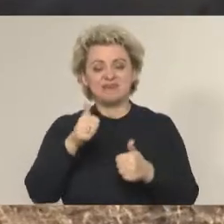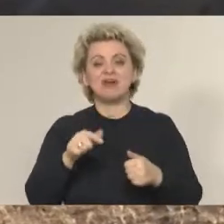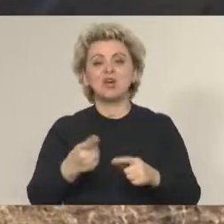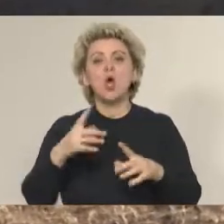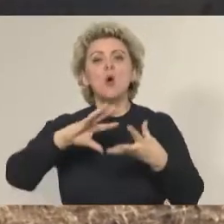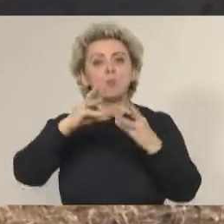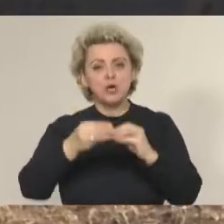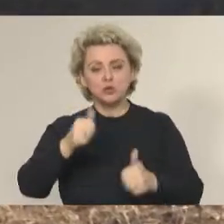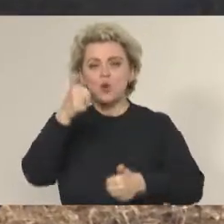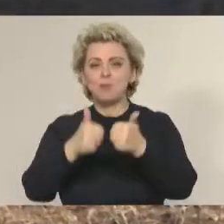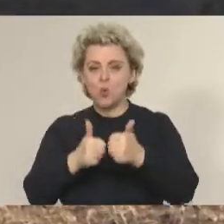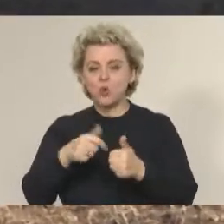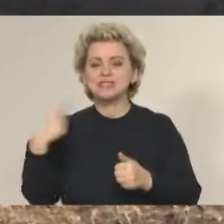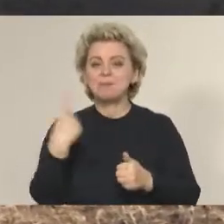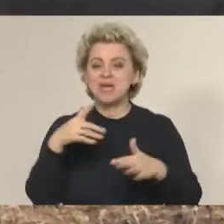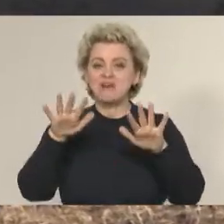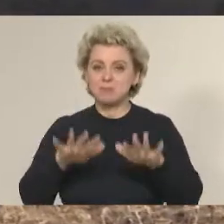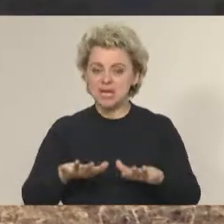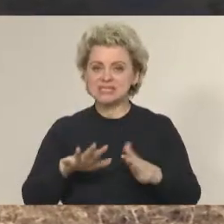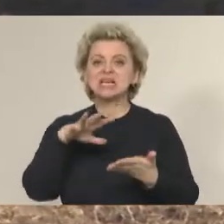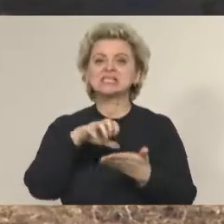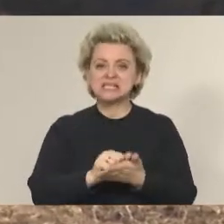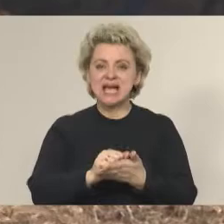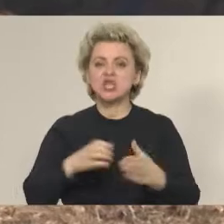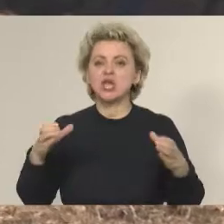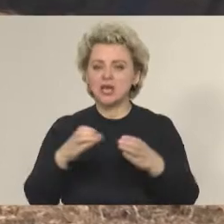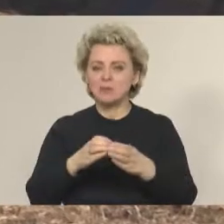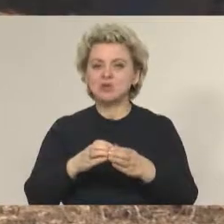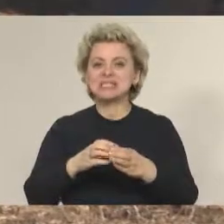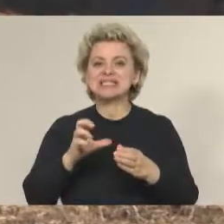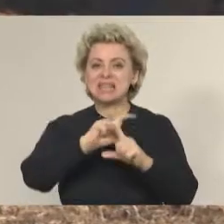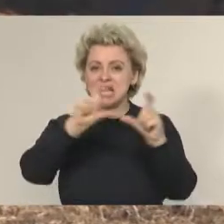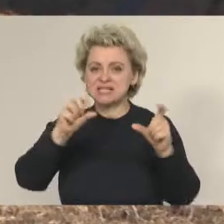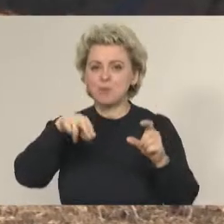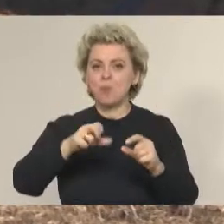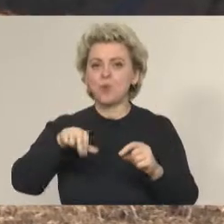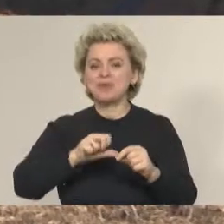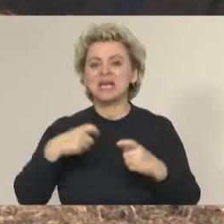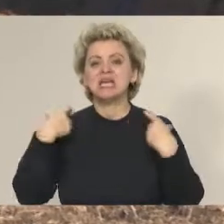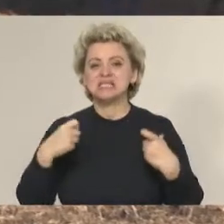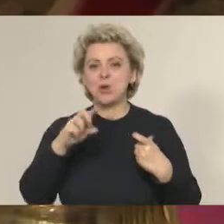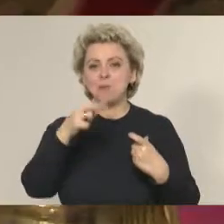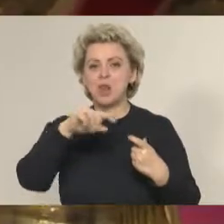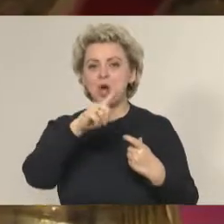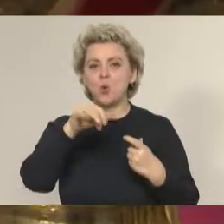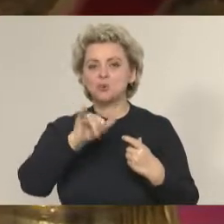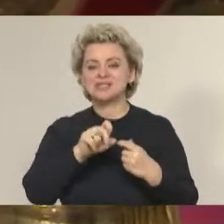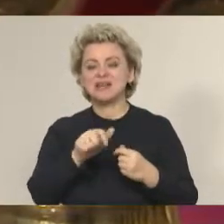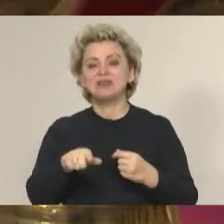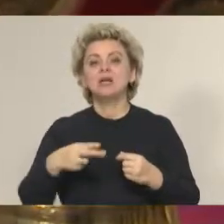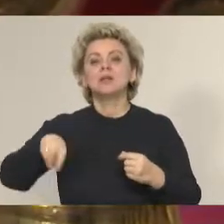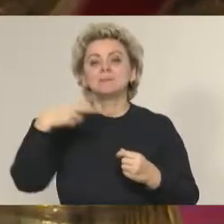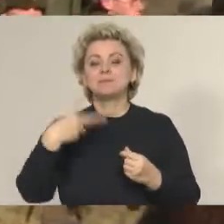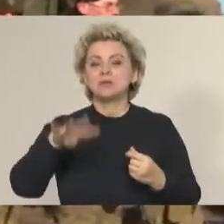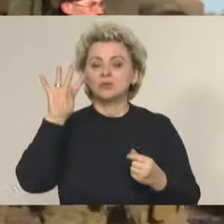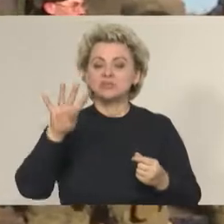По итогам конкурса первое место занял экипаж станции «Помех» сержант Белоусов. Екатерина Лободина,